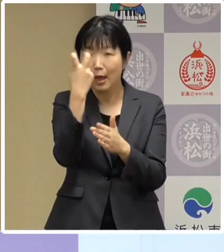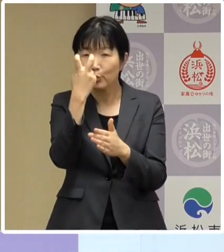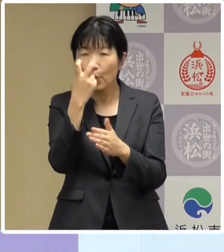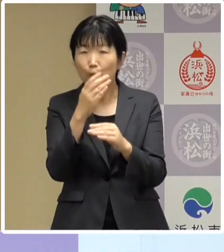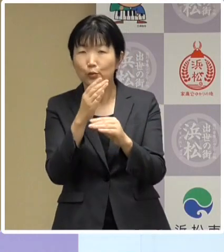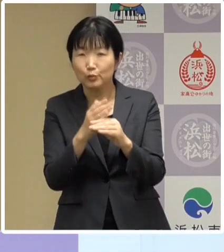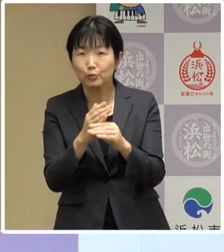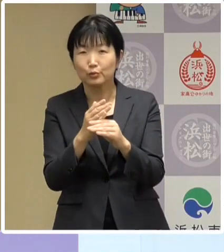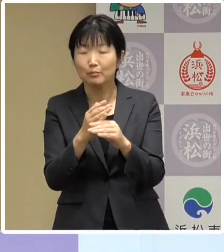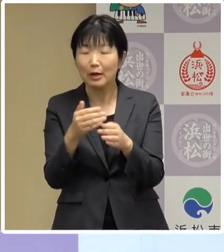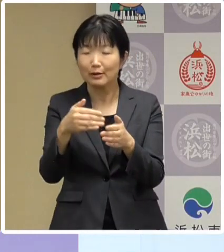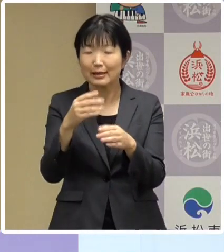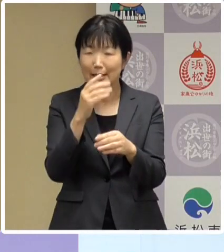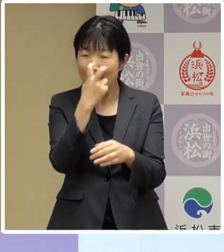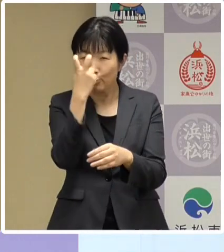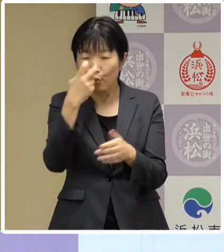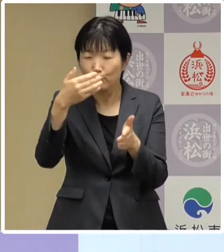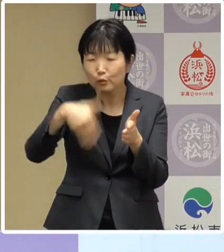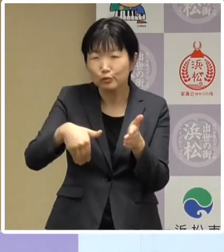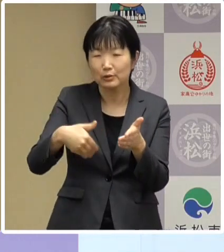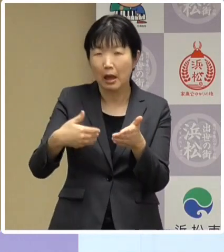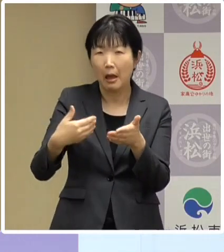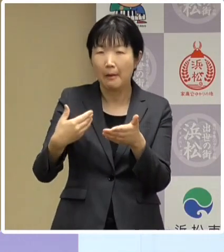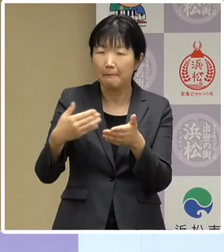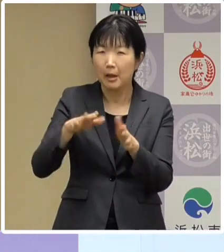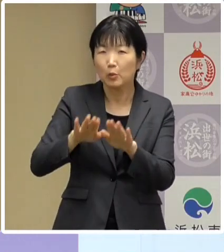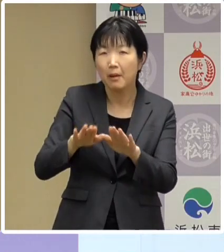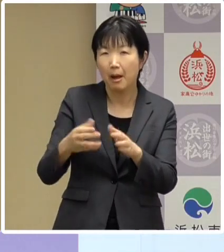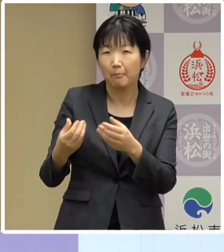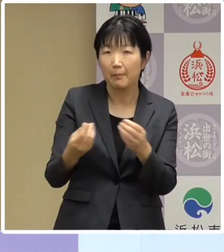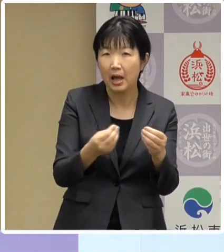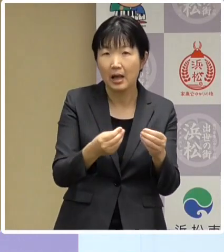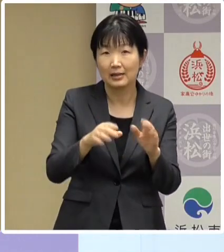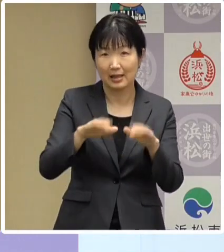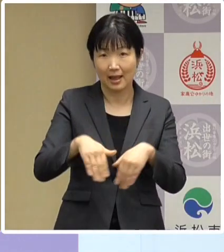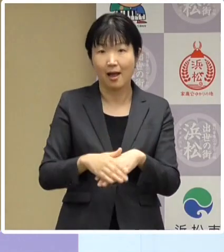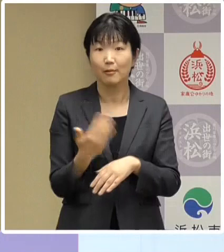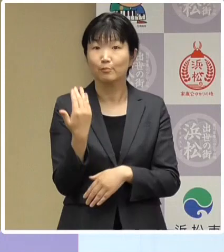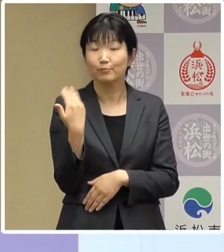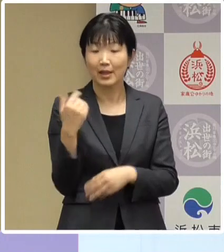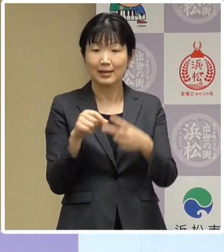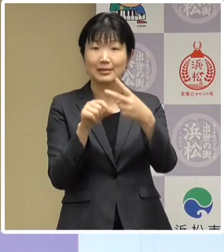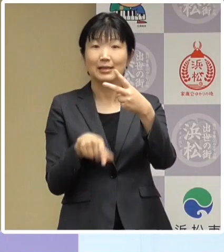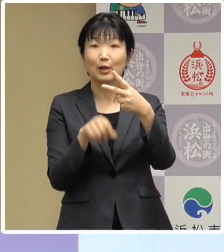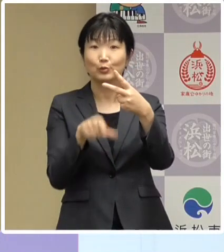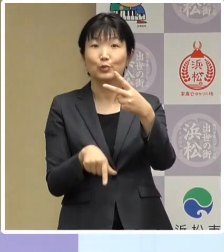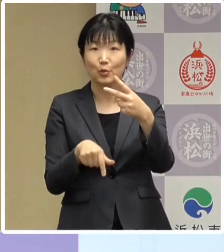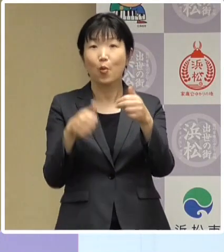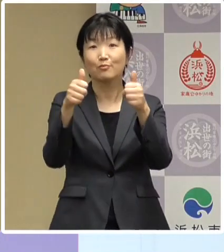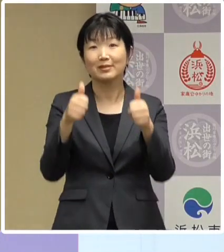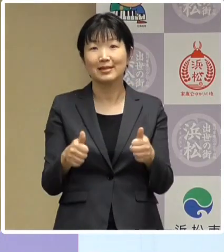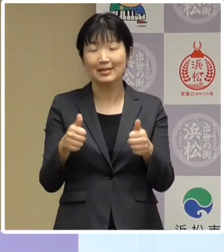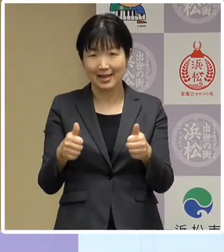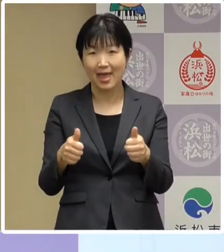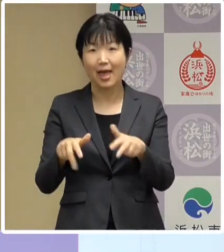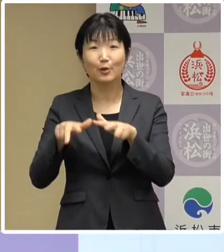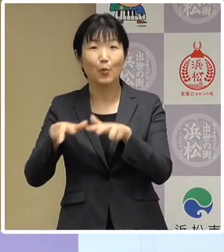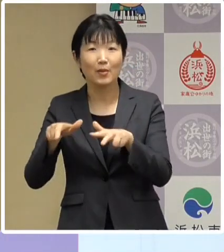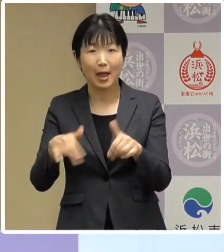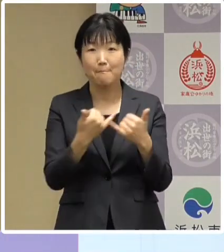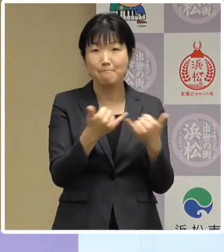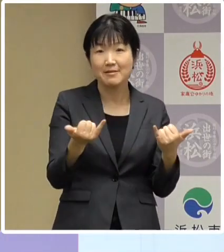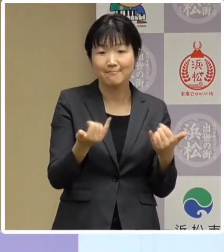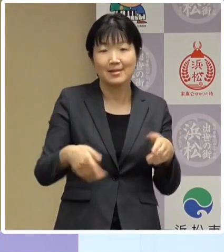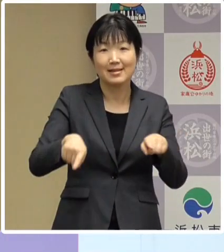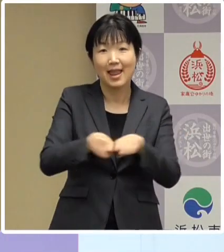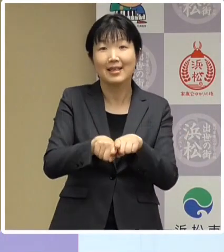態で、先月もそのホームページなんかで、はですね、官民連携の取り組みについての考